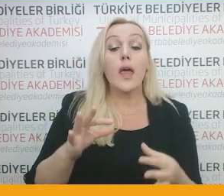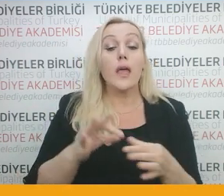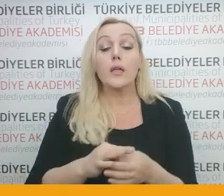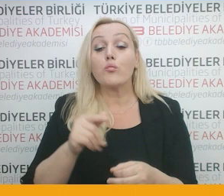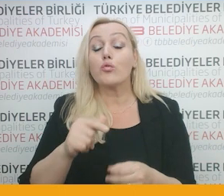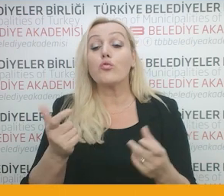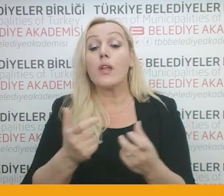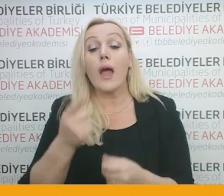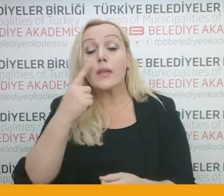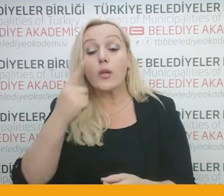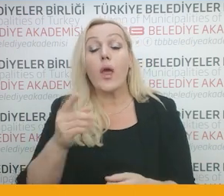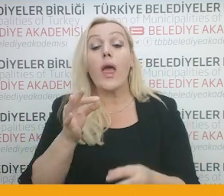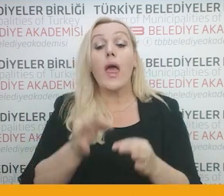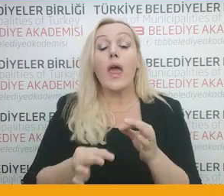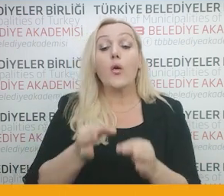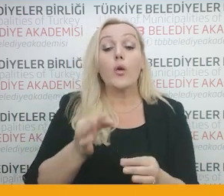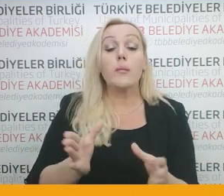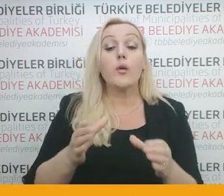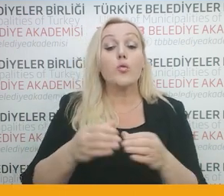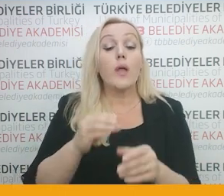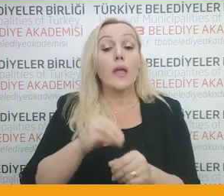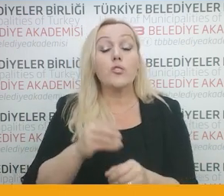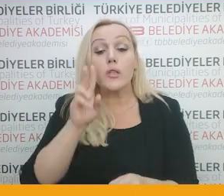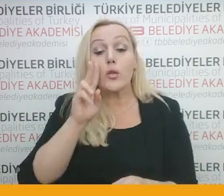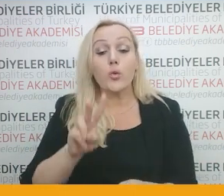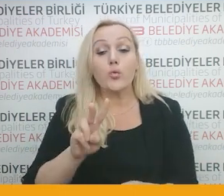görüyoruz? Ekonomik sınıflandırmada görüyoruz. Yani bize diyor ki